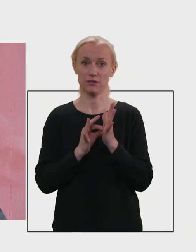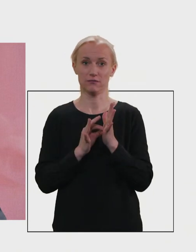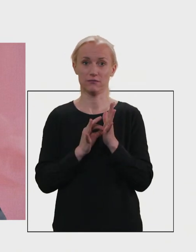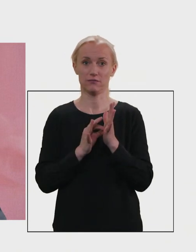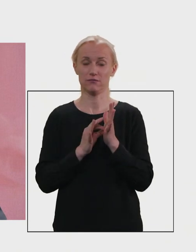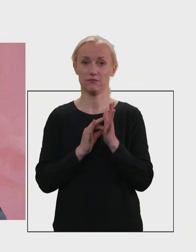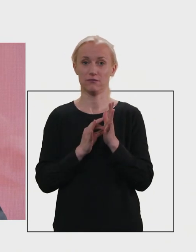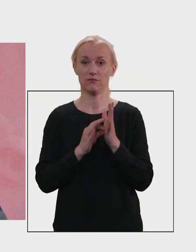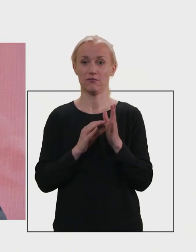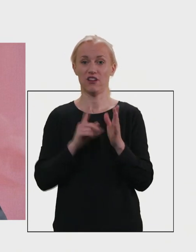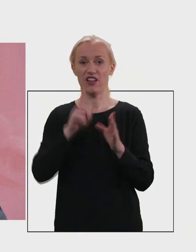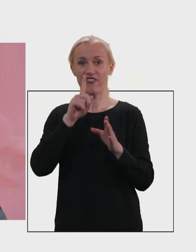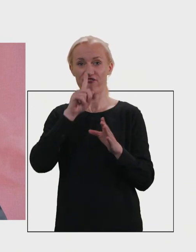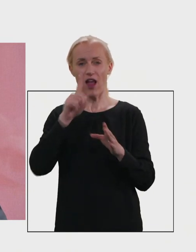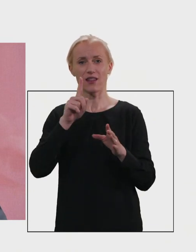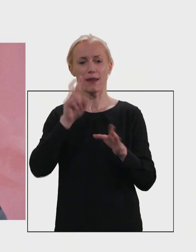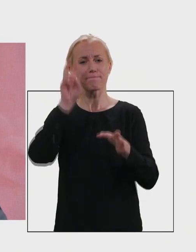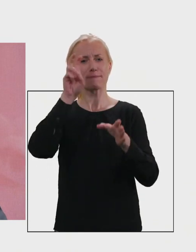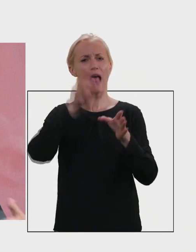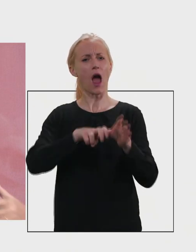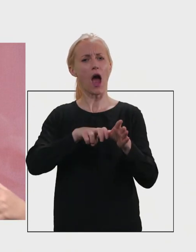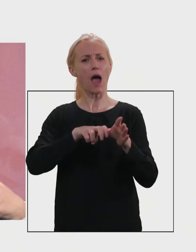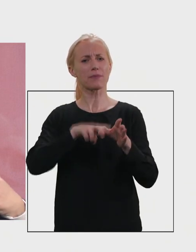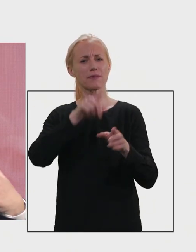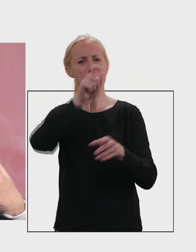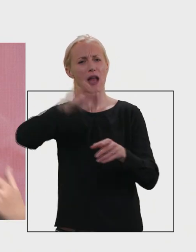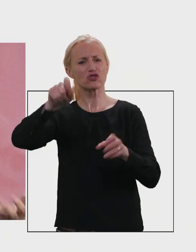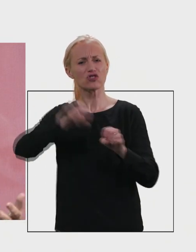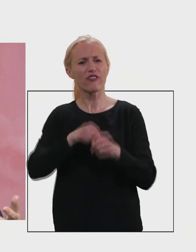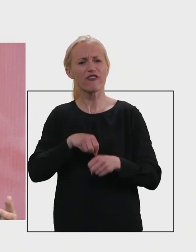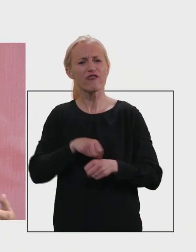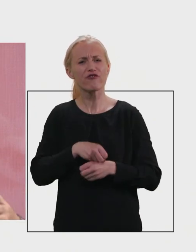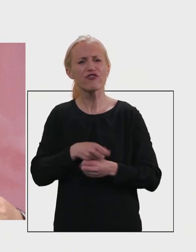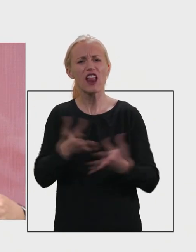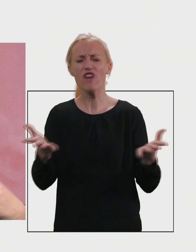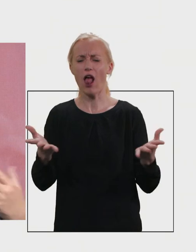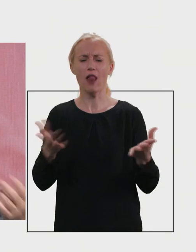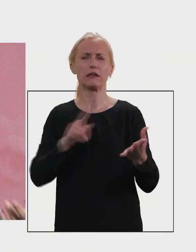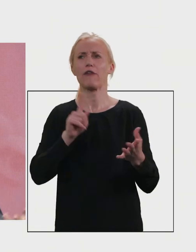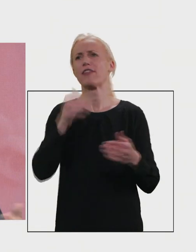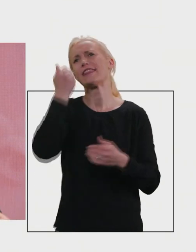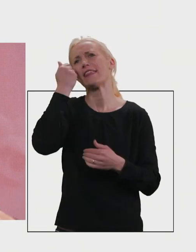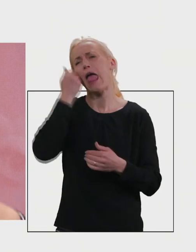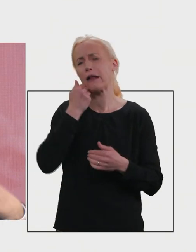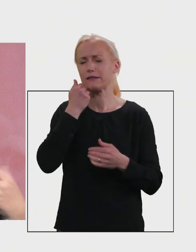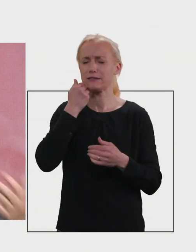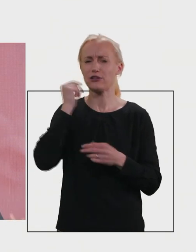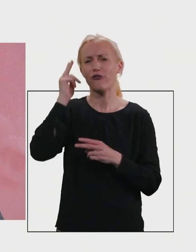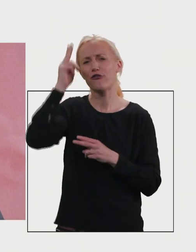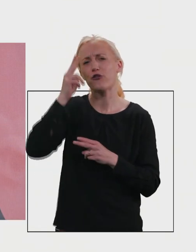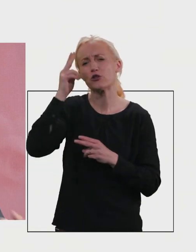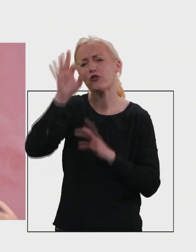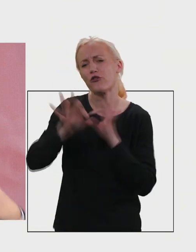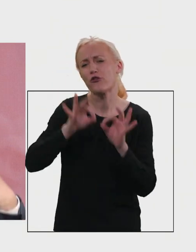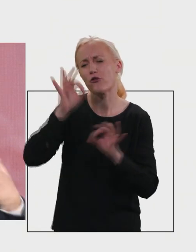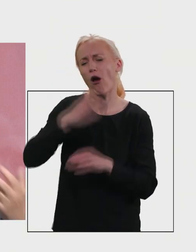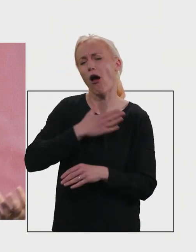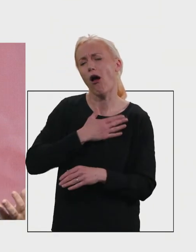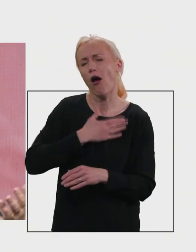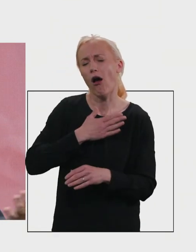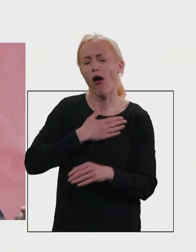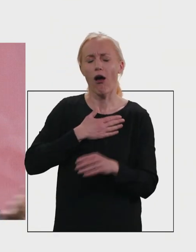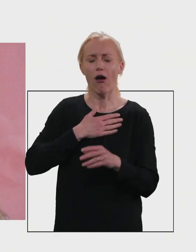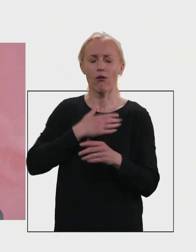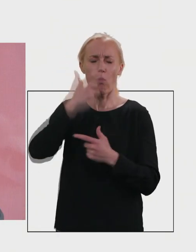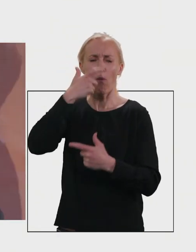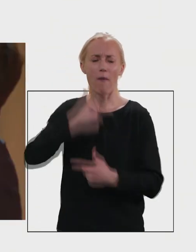die Teilhabe von Menschen in ihrer Vielfalt geht, dass es nicht um irgendwas Nettes geht, um was Fürsorgliches, um was Karitatives, um was